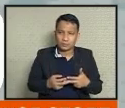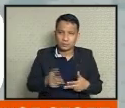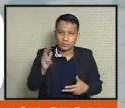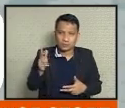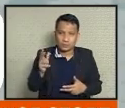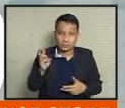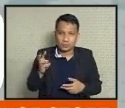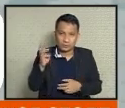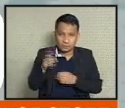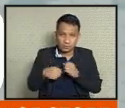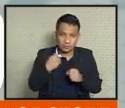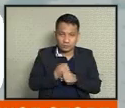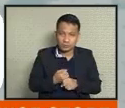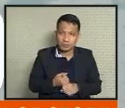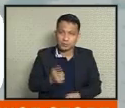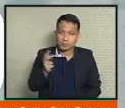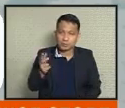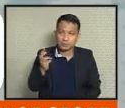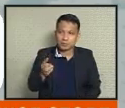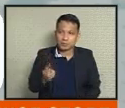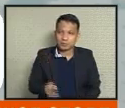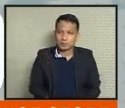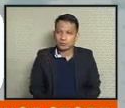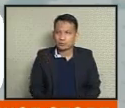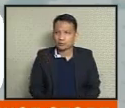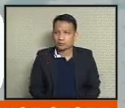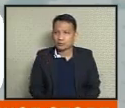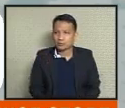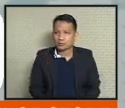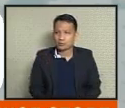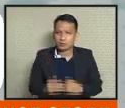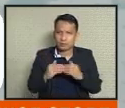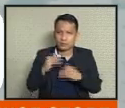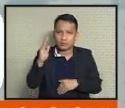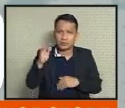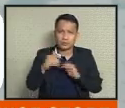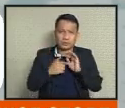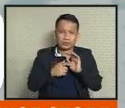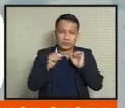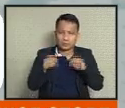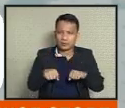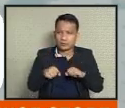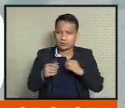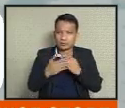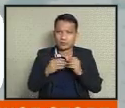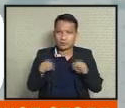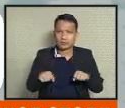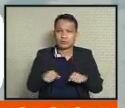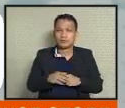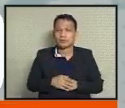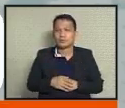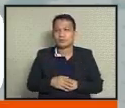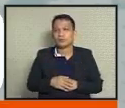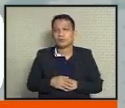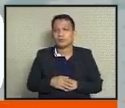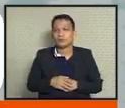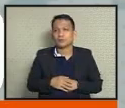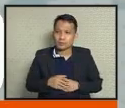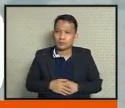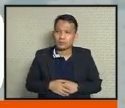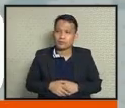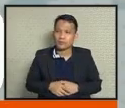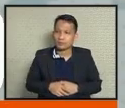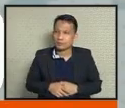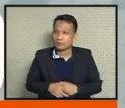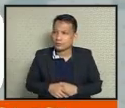36 years. Posible, sir, di ba? Parang ganun. So the maximum penalty po na pwede pong ma-implement po sa kanya po sa ating suspect.